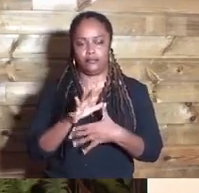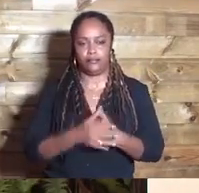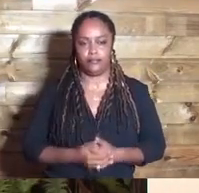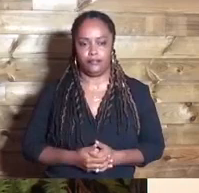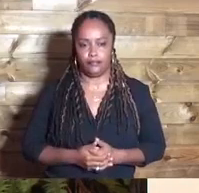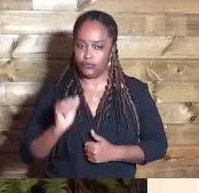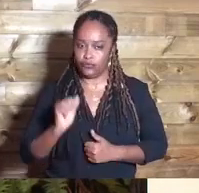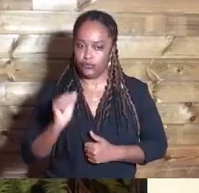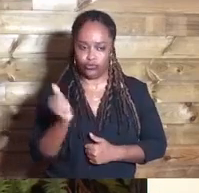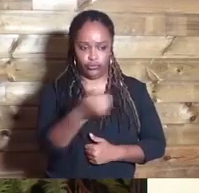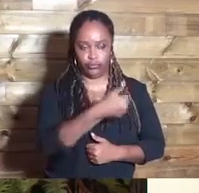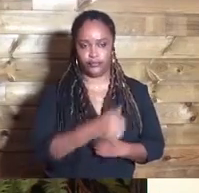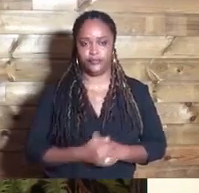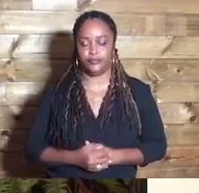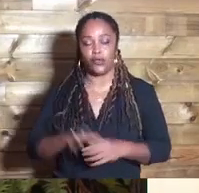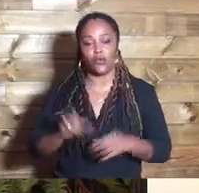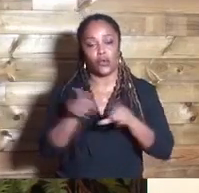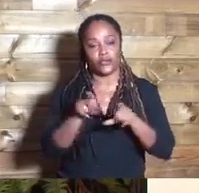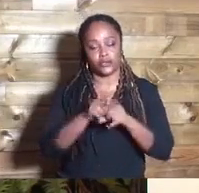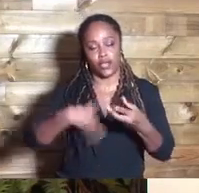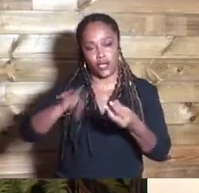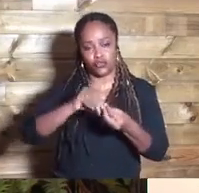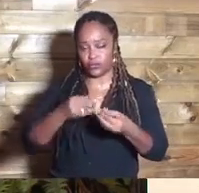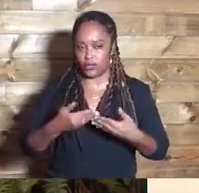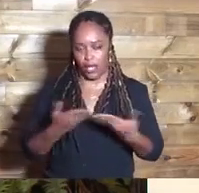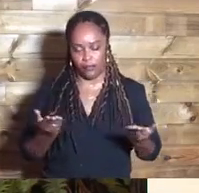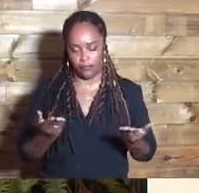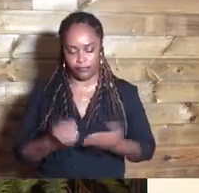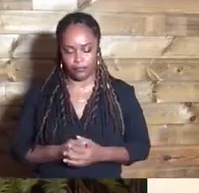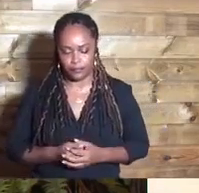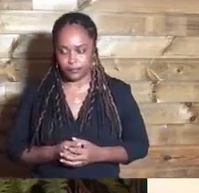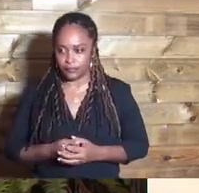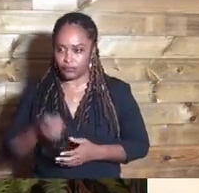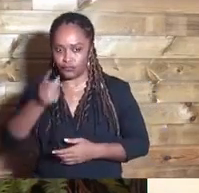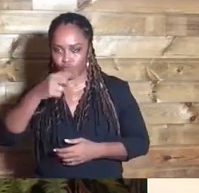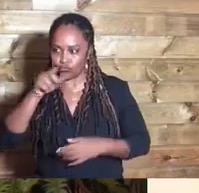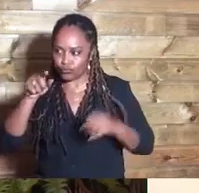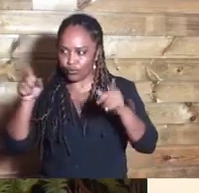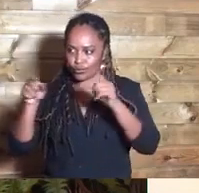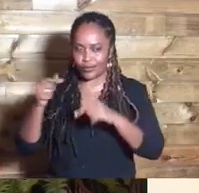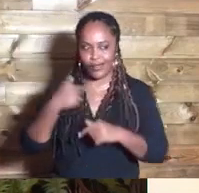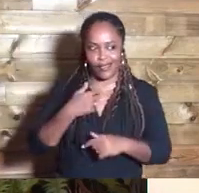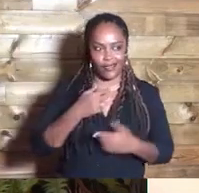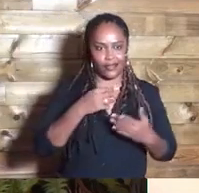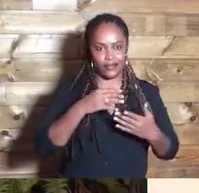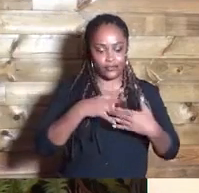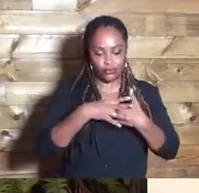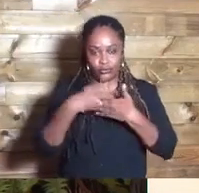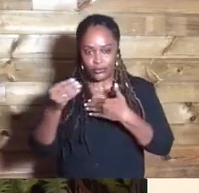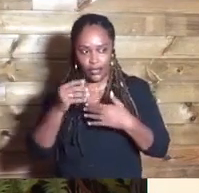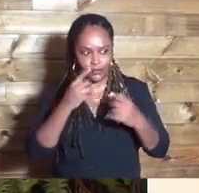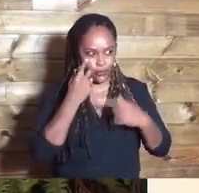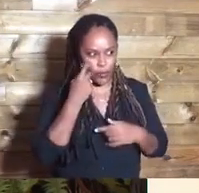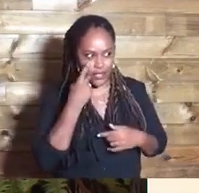Et on a dit, très simplement, on a vu tout le monde, ni deux ou trois qui j'ai couru, sorti programme, nous programmons nous